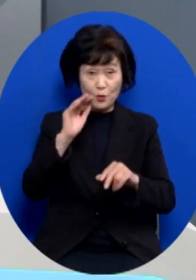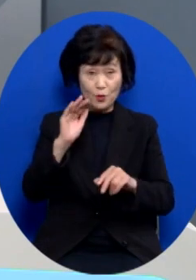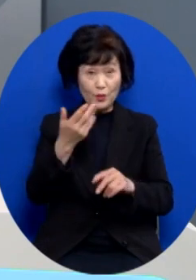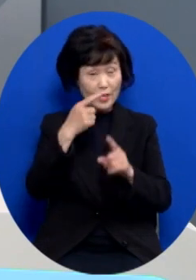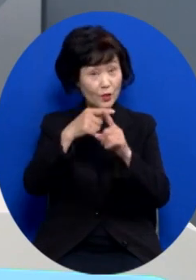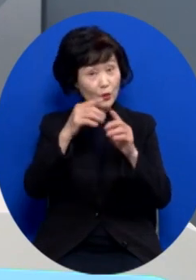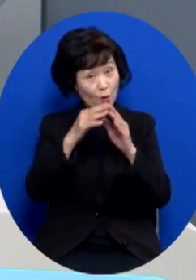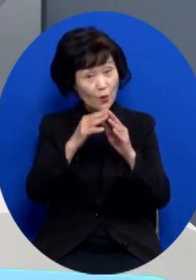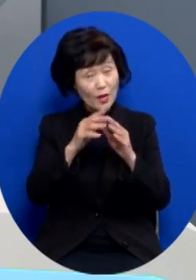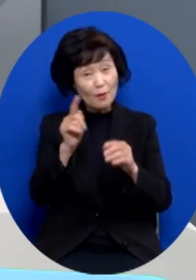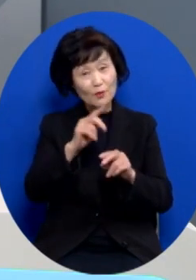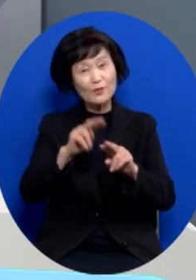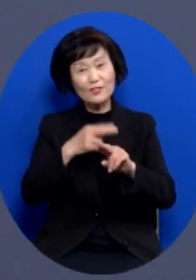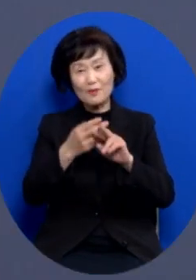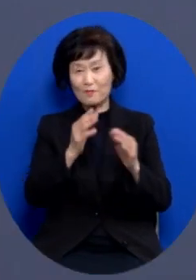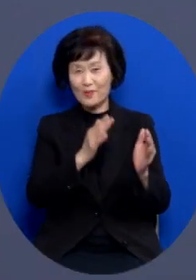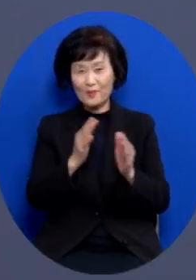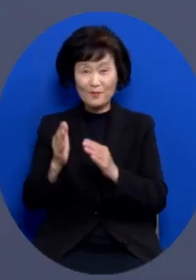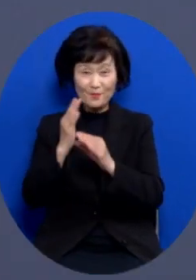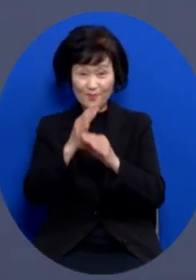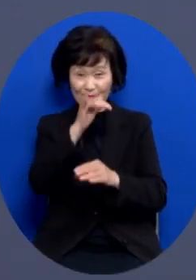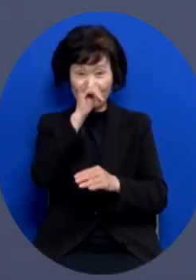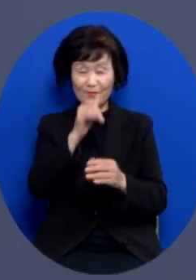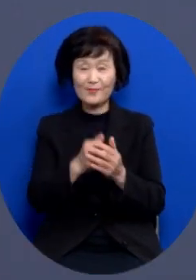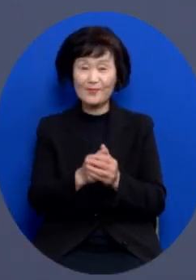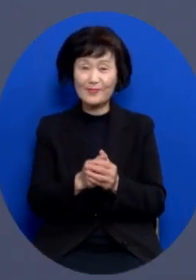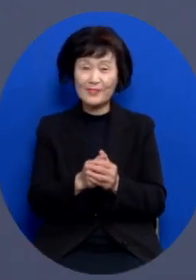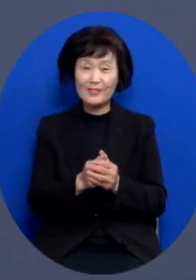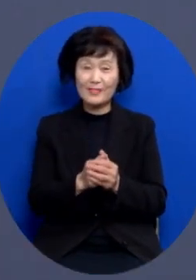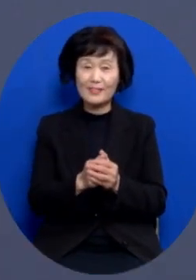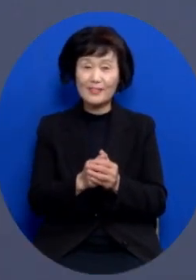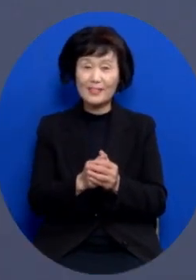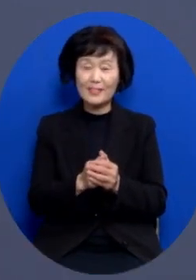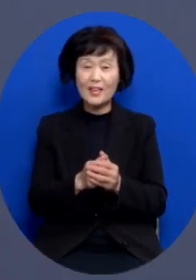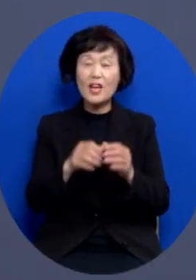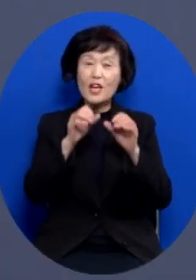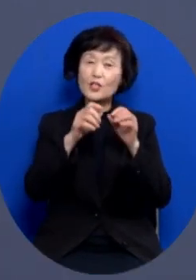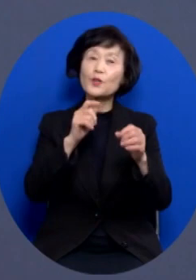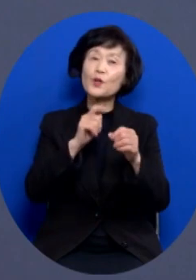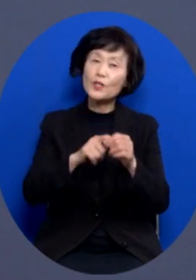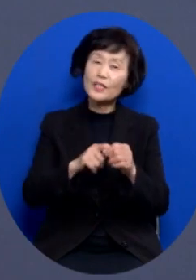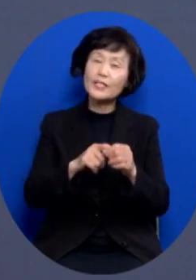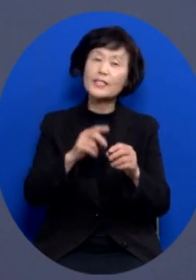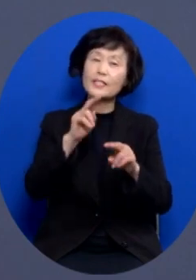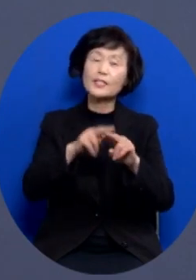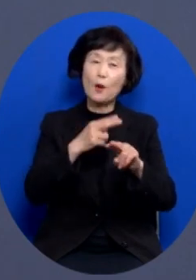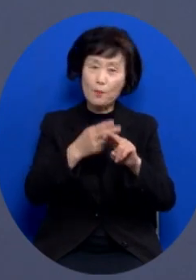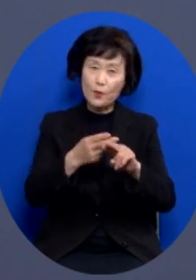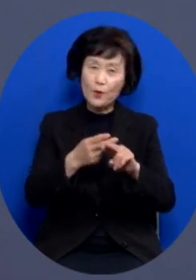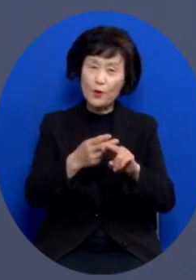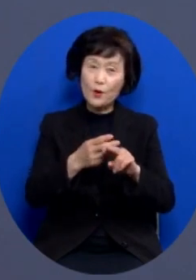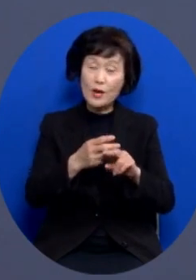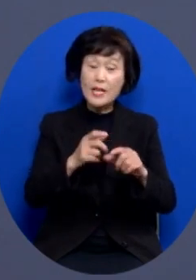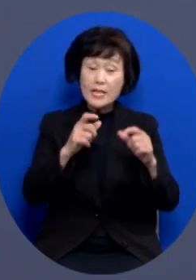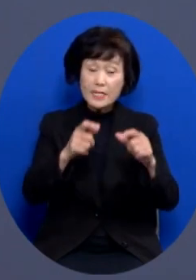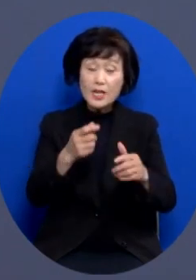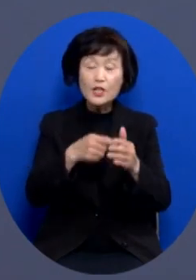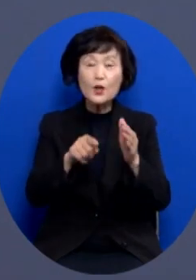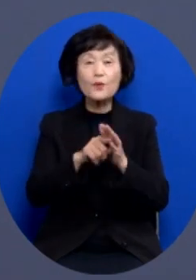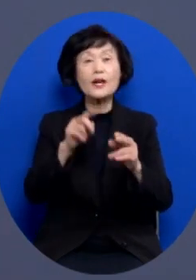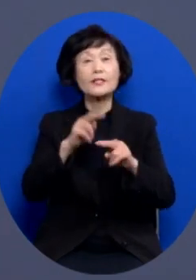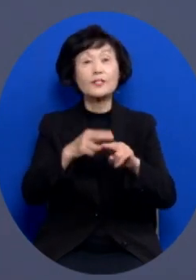위해 어떤 선물들을 준비하고 계신가요 특별히 요번에는 저희들이 선교적으로 선물을 준비하고 또 지역사회를 위한 선물을 좀